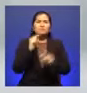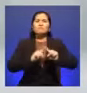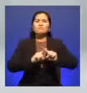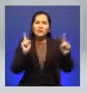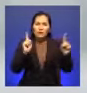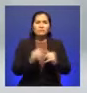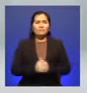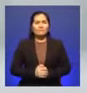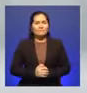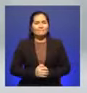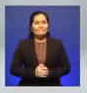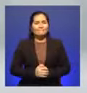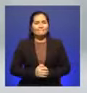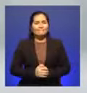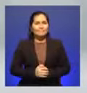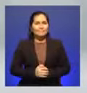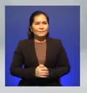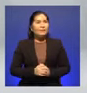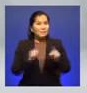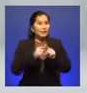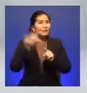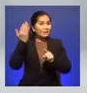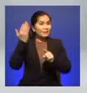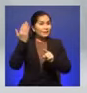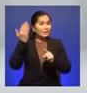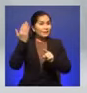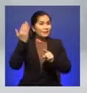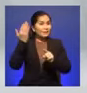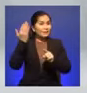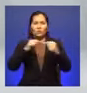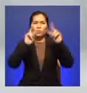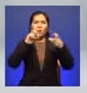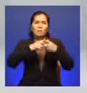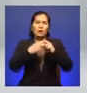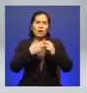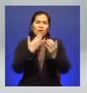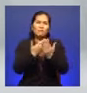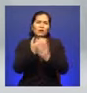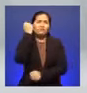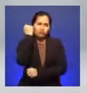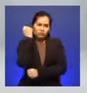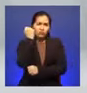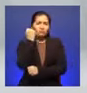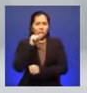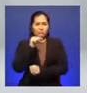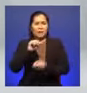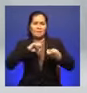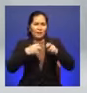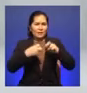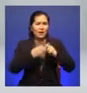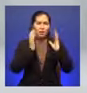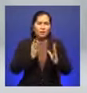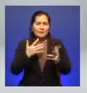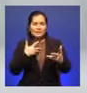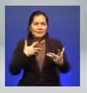ซสชั่นแรกที่พูดถึงความยากจนนะคะก็น่าจะเป็นปัญหาหลักปัญหาหนึ่งที่ทำให้หลายคนไม่สาม